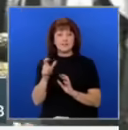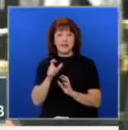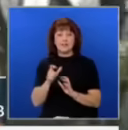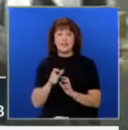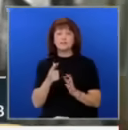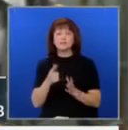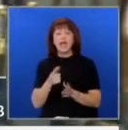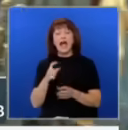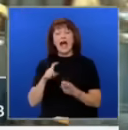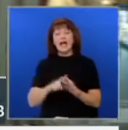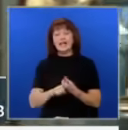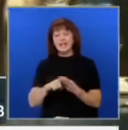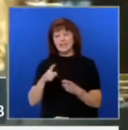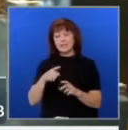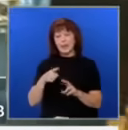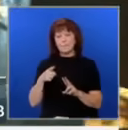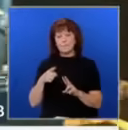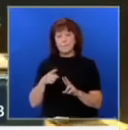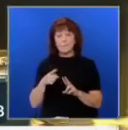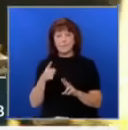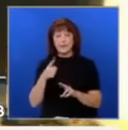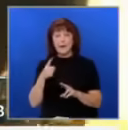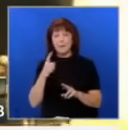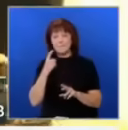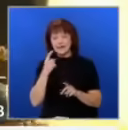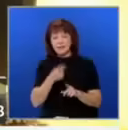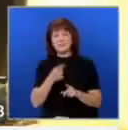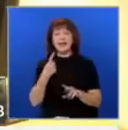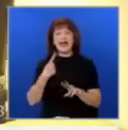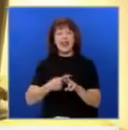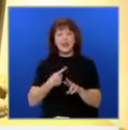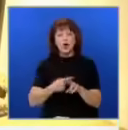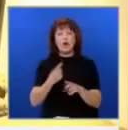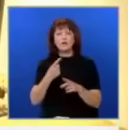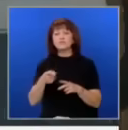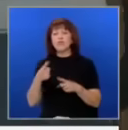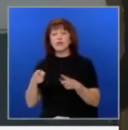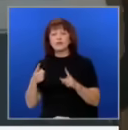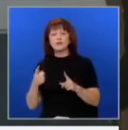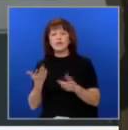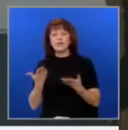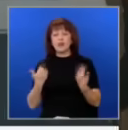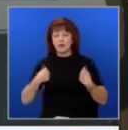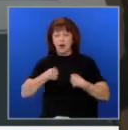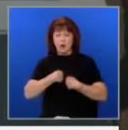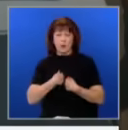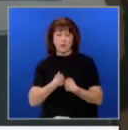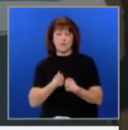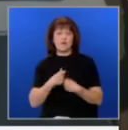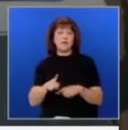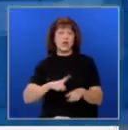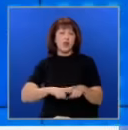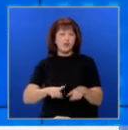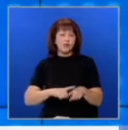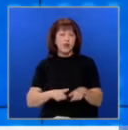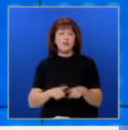вещи на княз Батенберг, майор Данаил Николаев, майор Райчо Николов, както и на участници в голямо конарската чета, униформи, снаряжение и